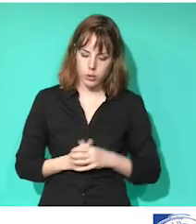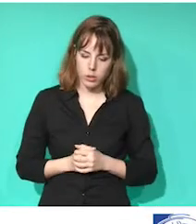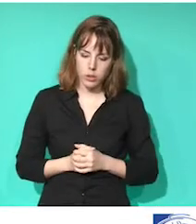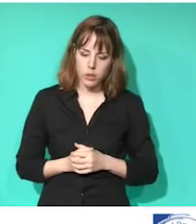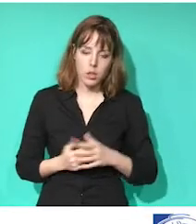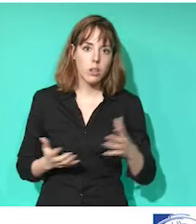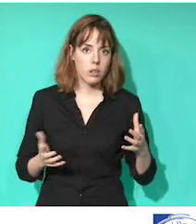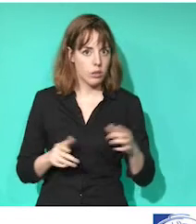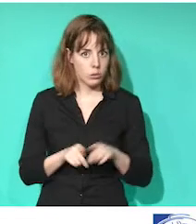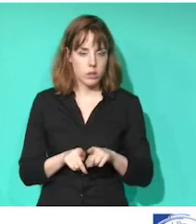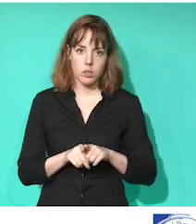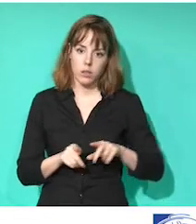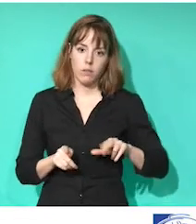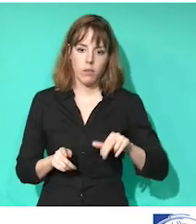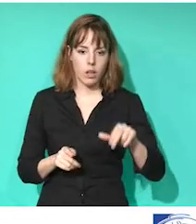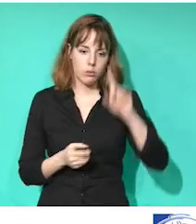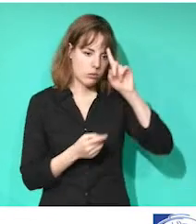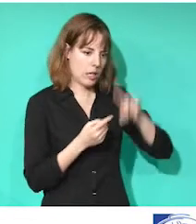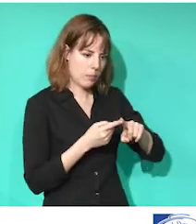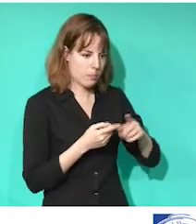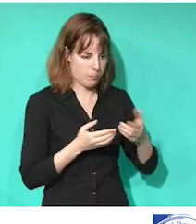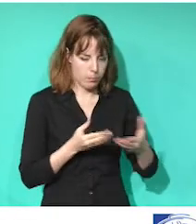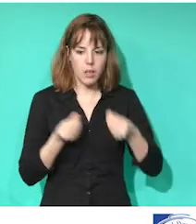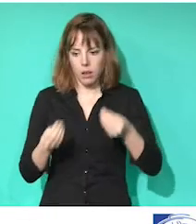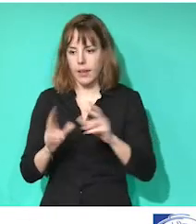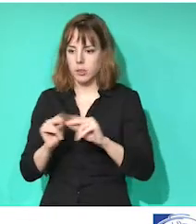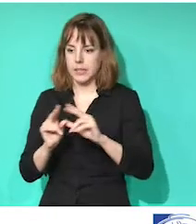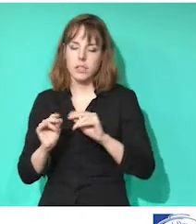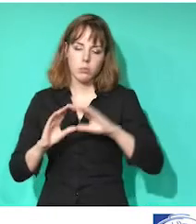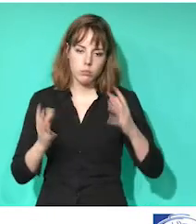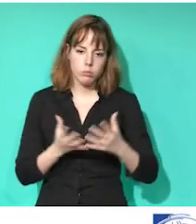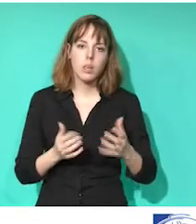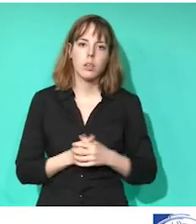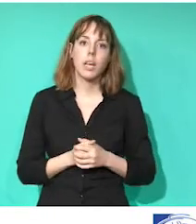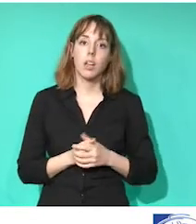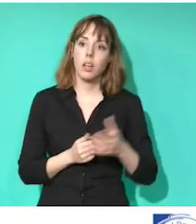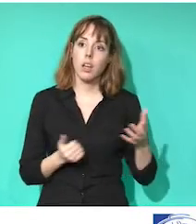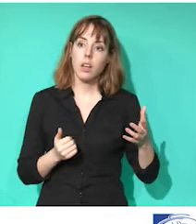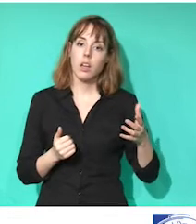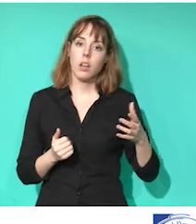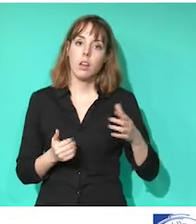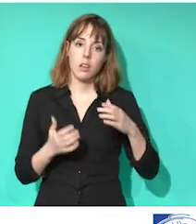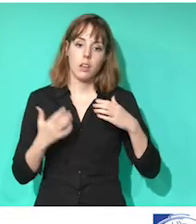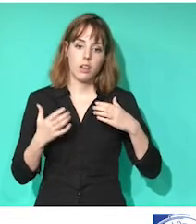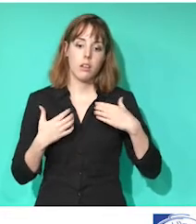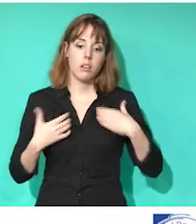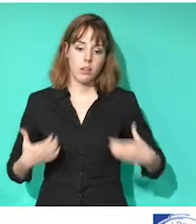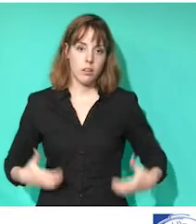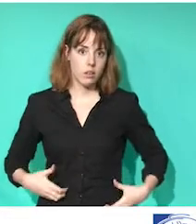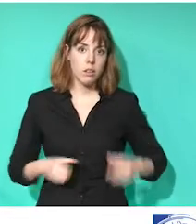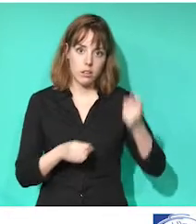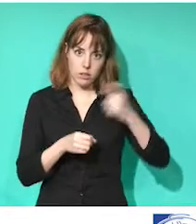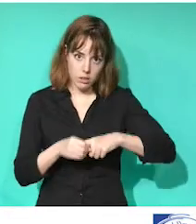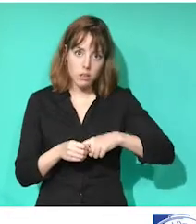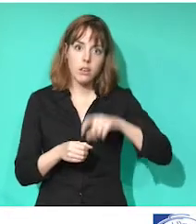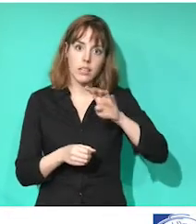un constat sur cette thématique, vous dire que, on le sait, les femmes constituent près de 45% des adhérentes des organisations syndicales